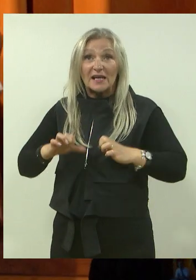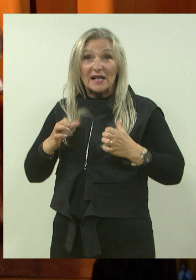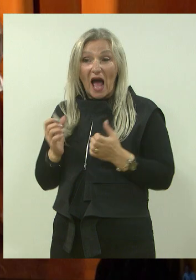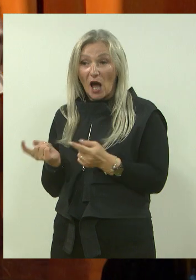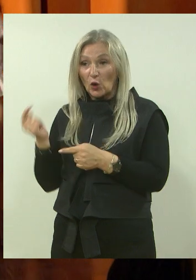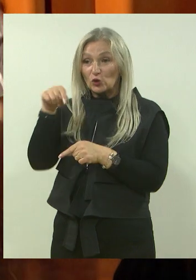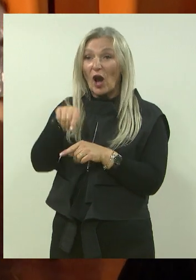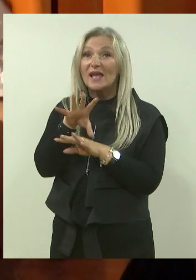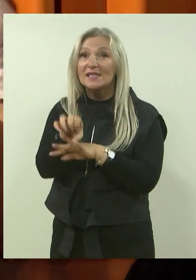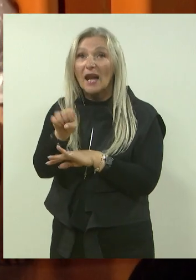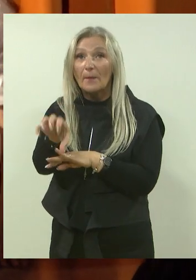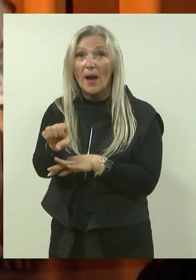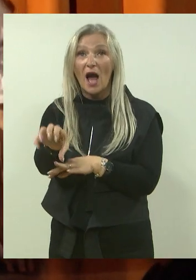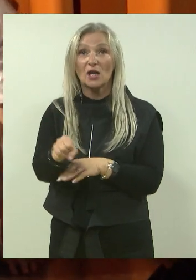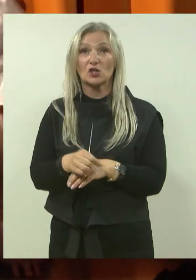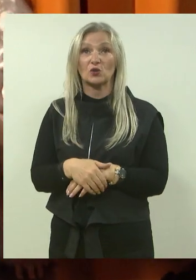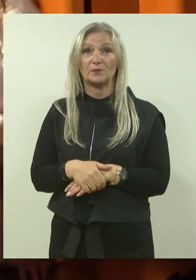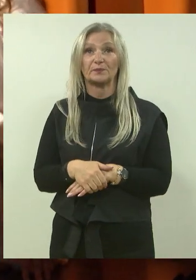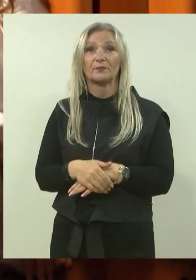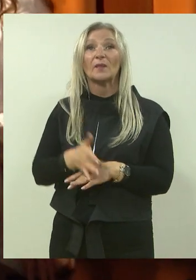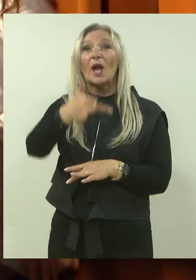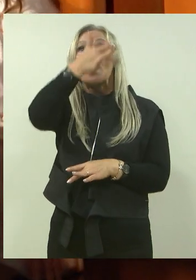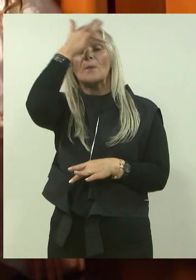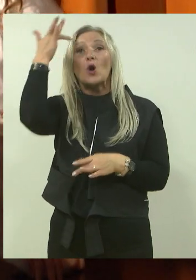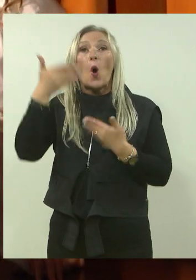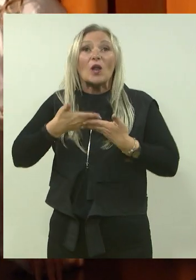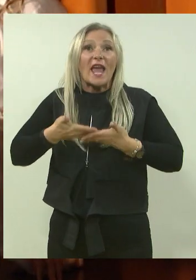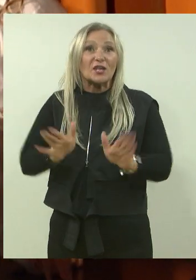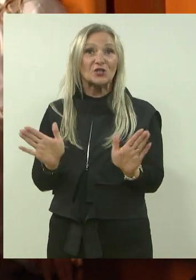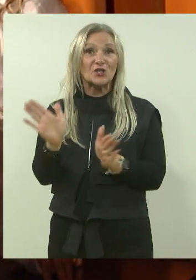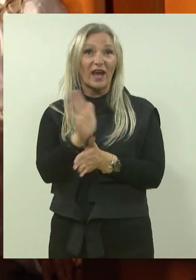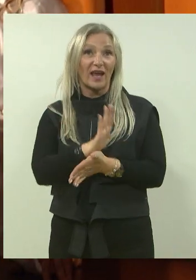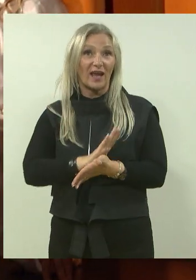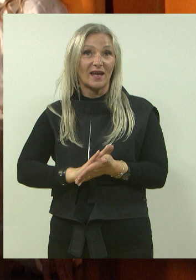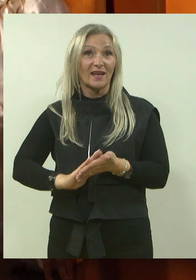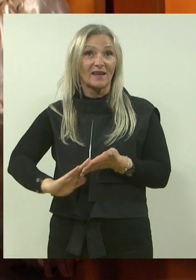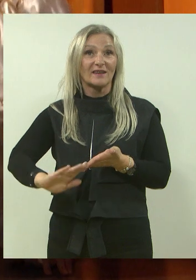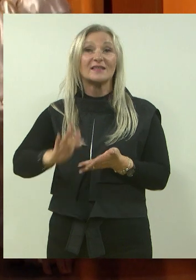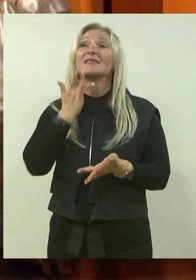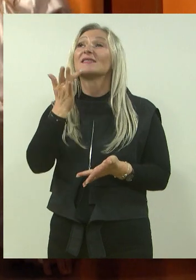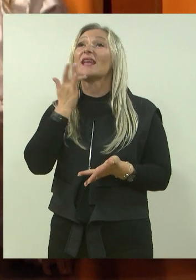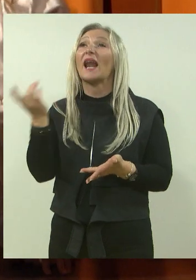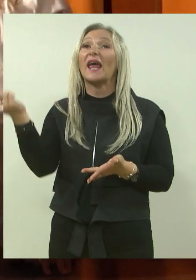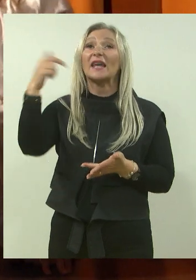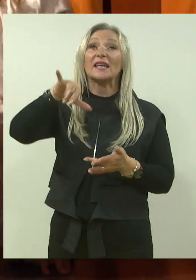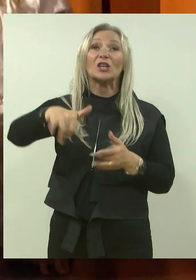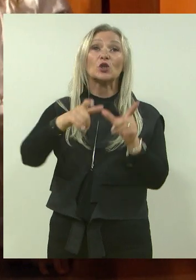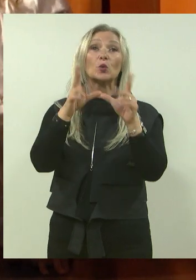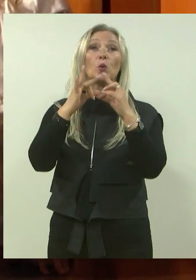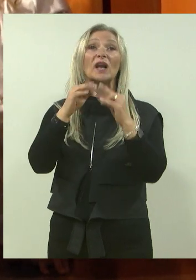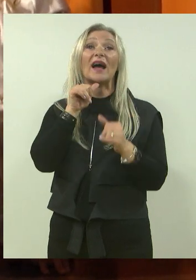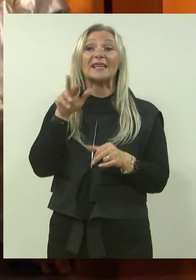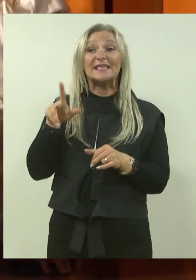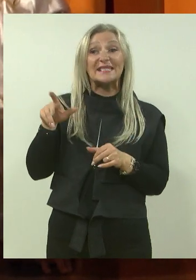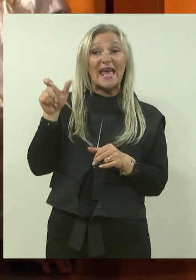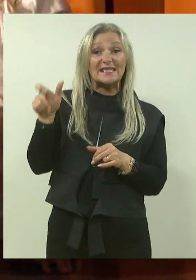pica pašu. Protuletje se otpira, veli da zorano ide zeleni jura i sestrica